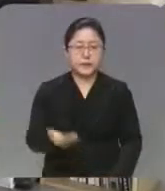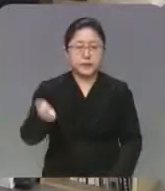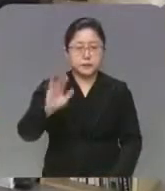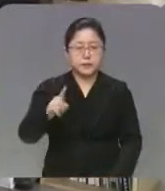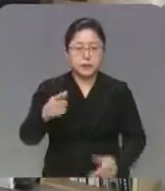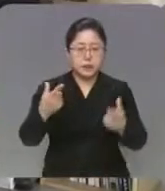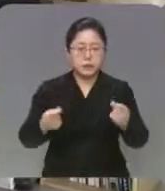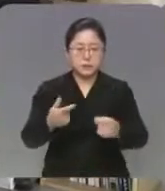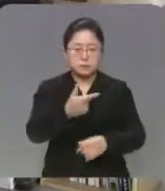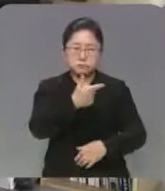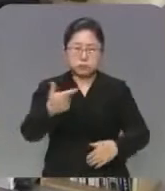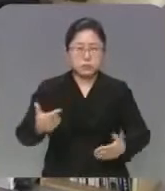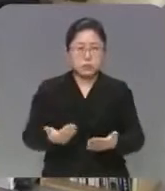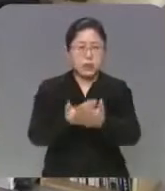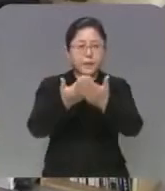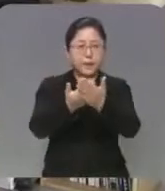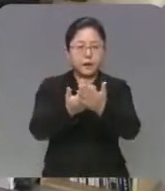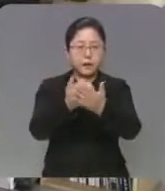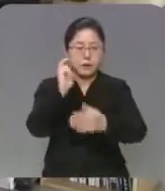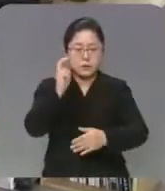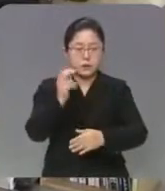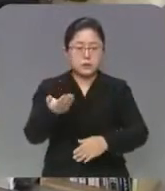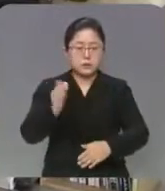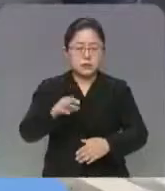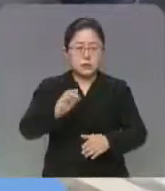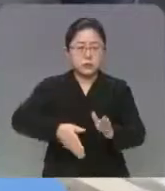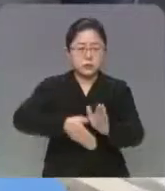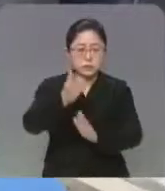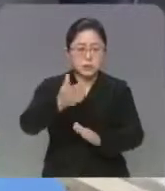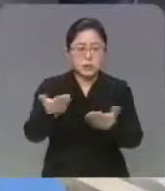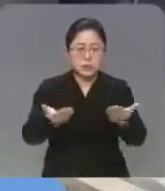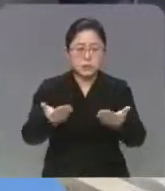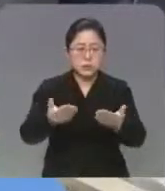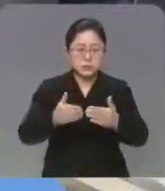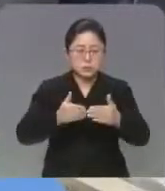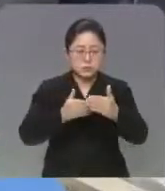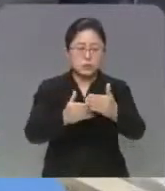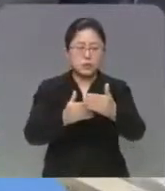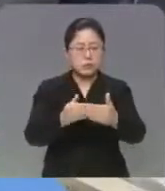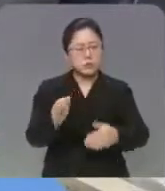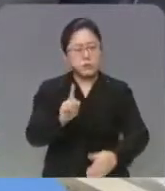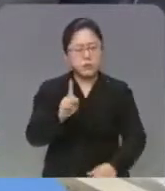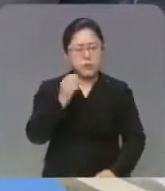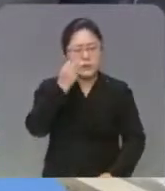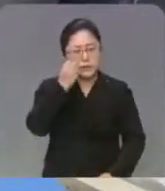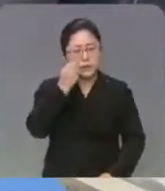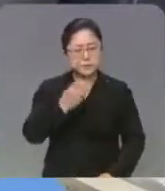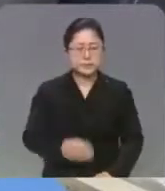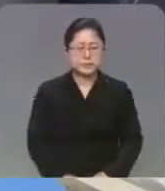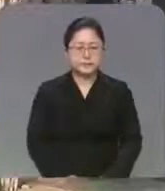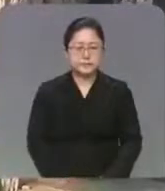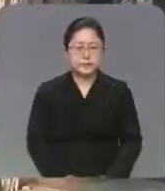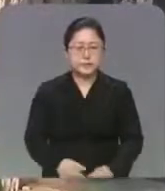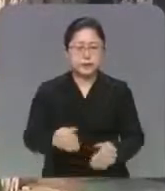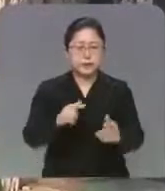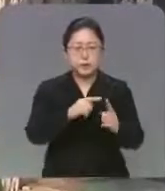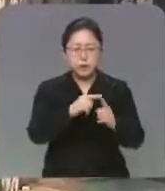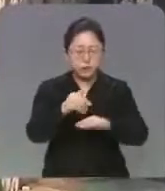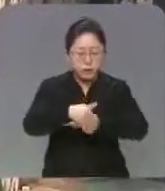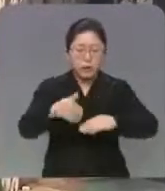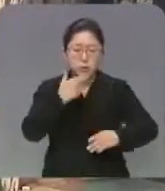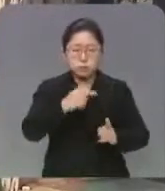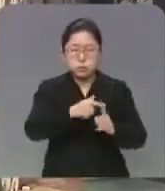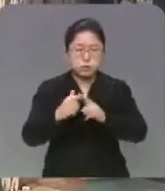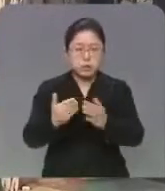하지만 이렇게 대규모 개발이 예상되는데도 광주시의 일처리는 어딘지 석연치 않습니다. 난개발을